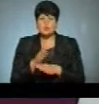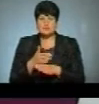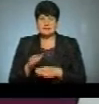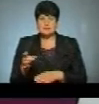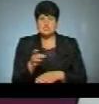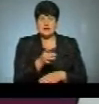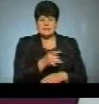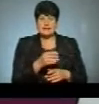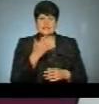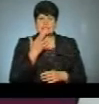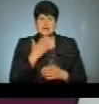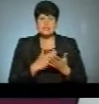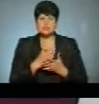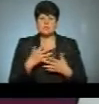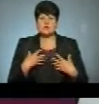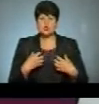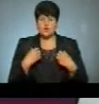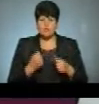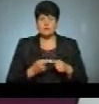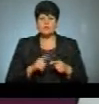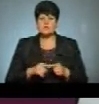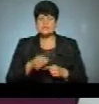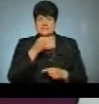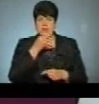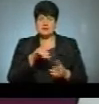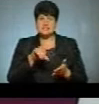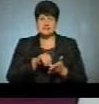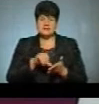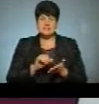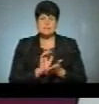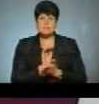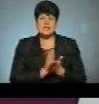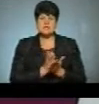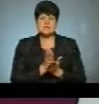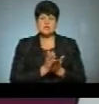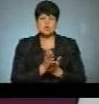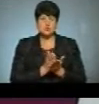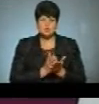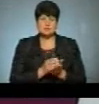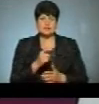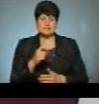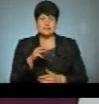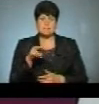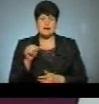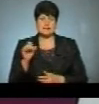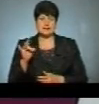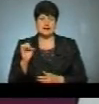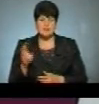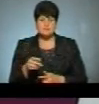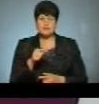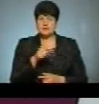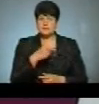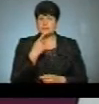регіонами Національна служба здоров'я. Про це Суспільному розповіла представниця прес-служби Національної служби здоров'я Христина Петрик. За її